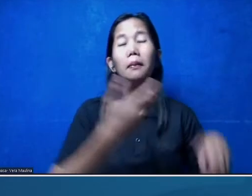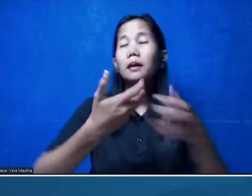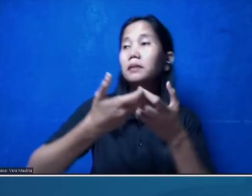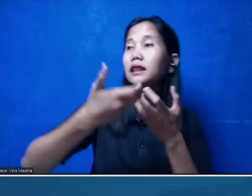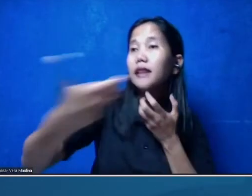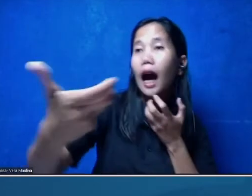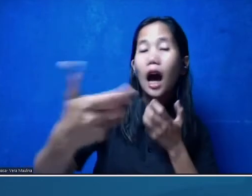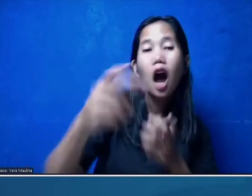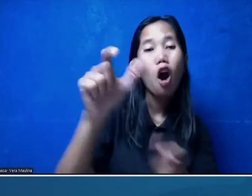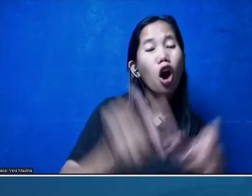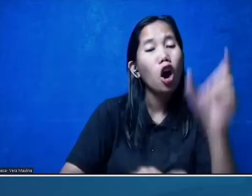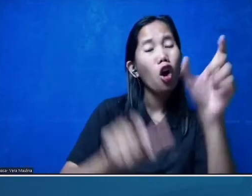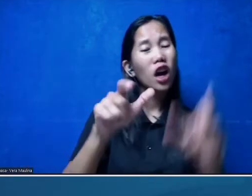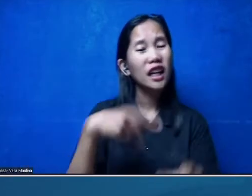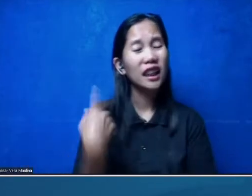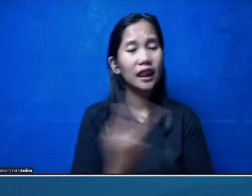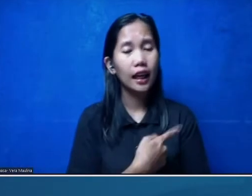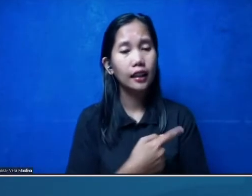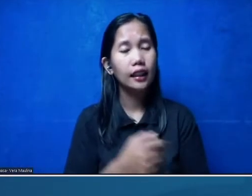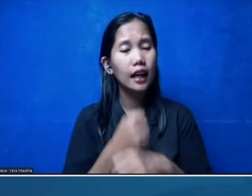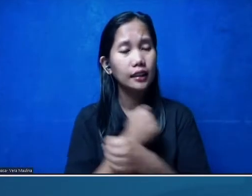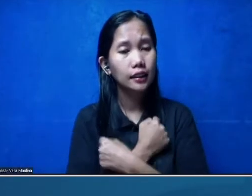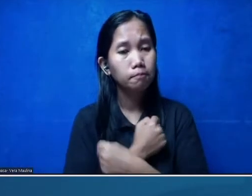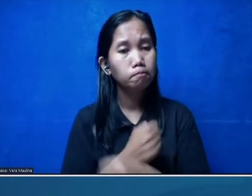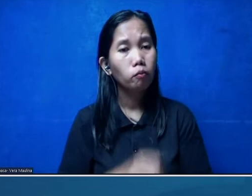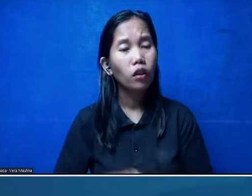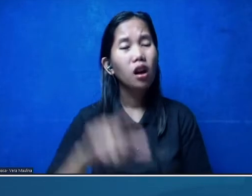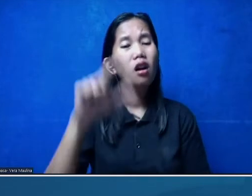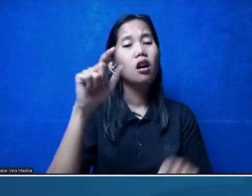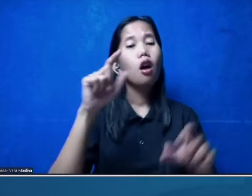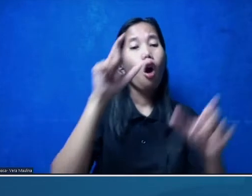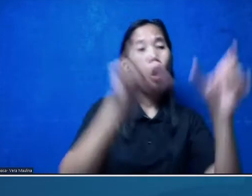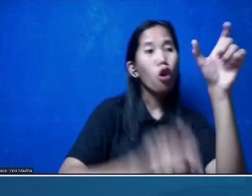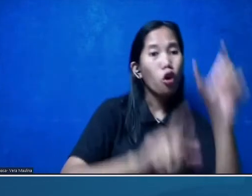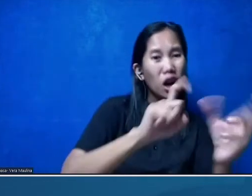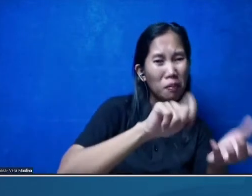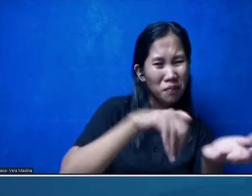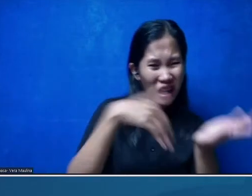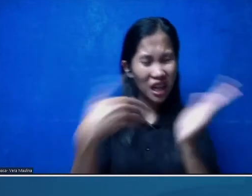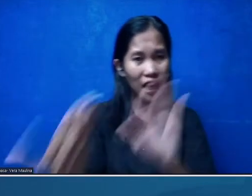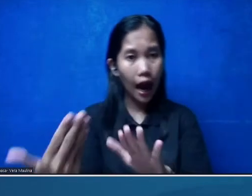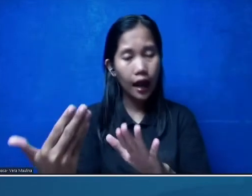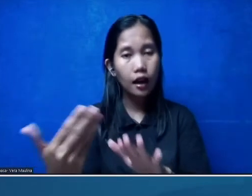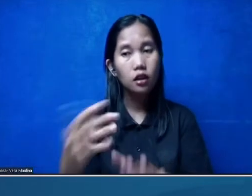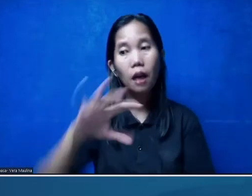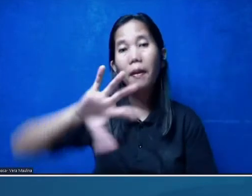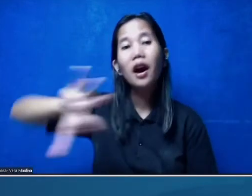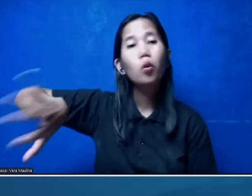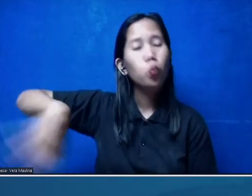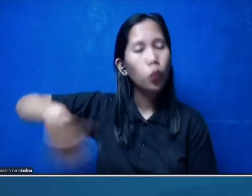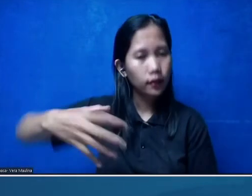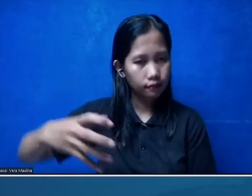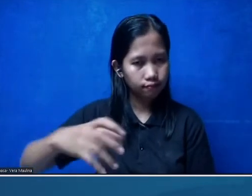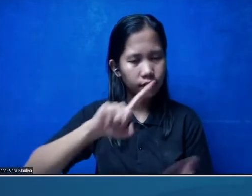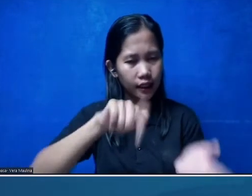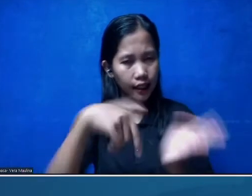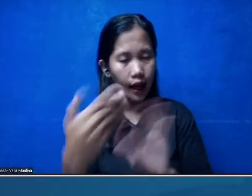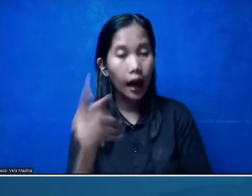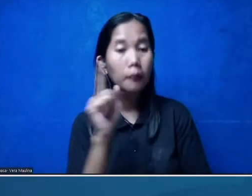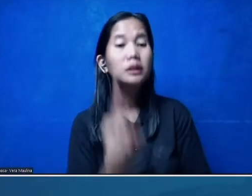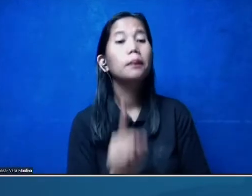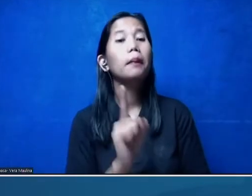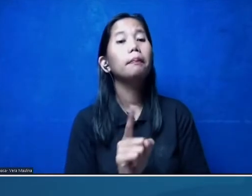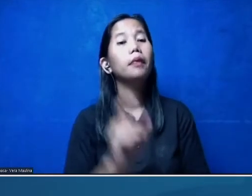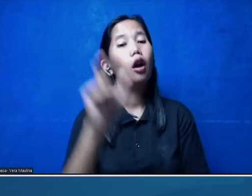bersedia kepada keluarga yang meninggal yang ditinggalkan oleh orang-orang yang dikasih tapi begitu saya menghadapi